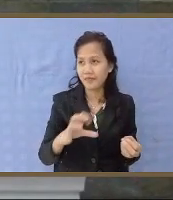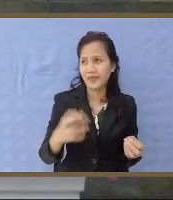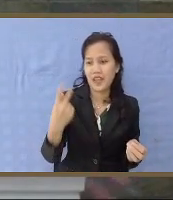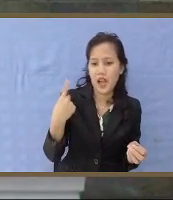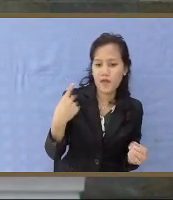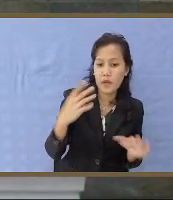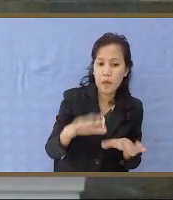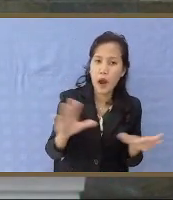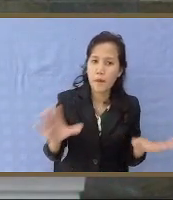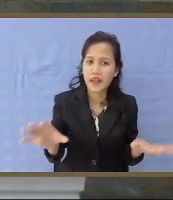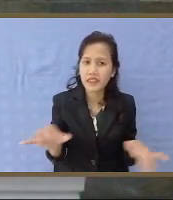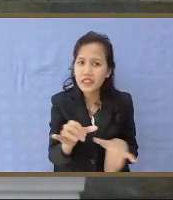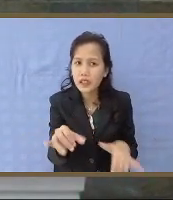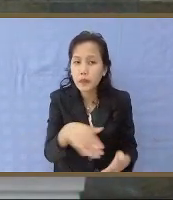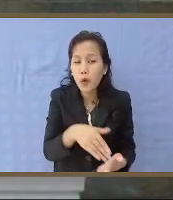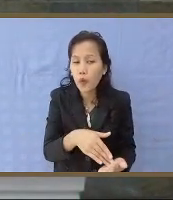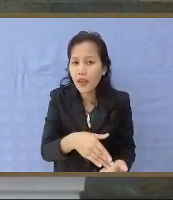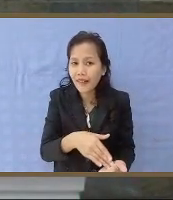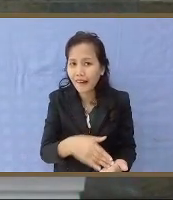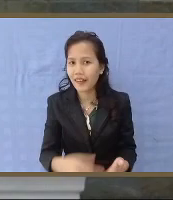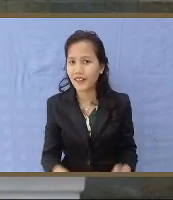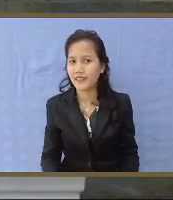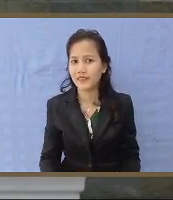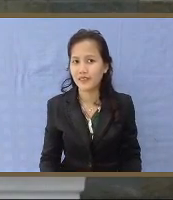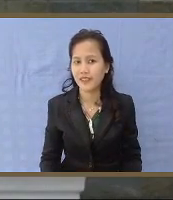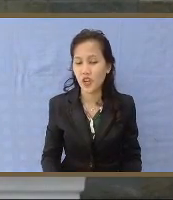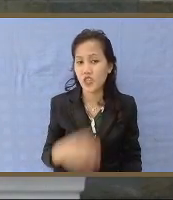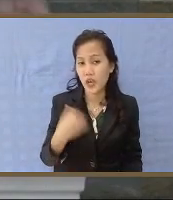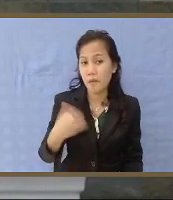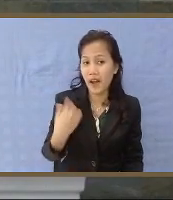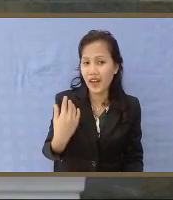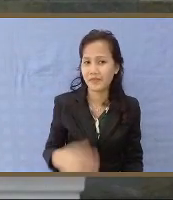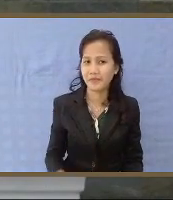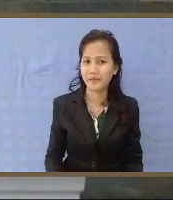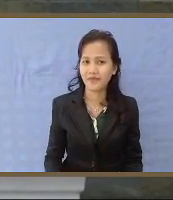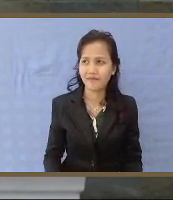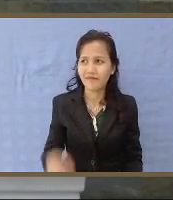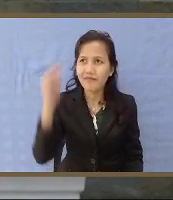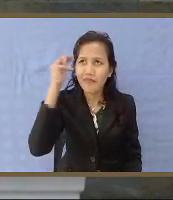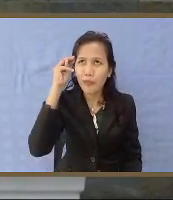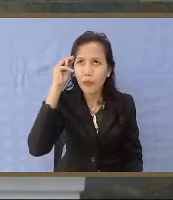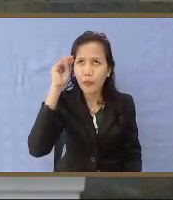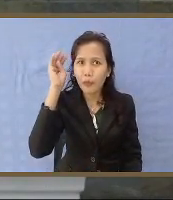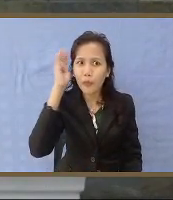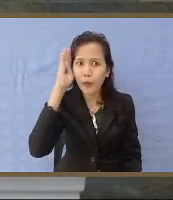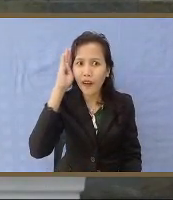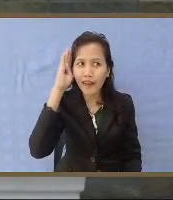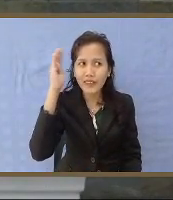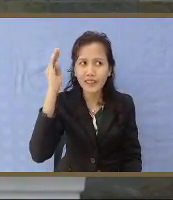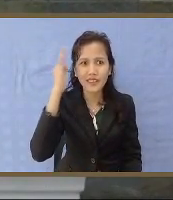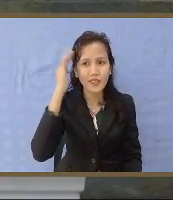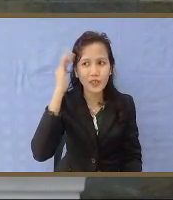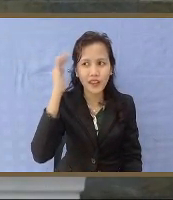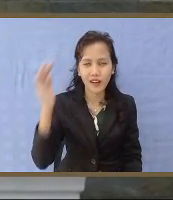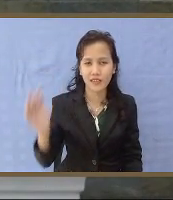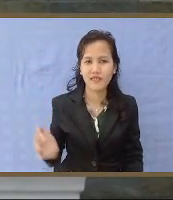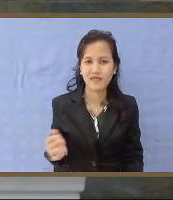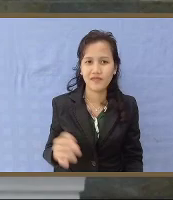mahihina kaysa magtanda. Hindi lamang mahina physically, pero utak pa nila mahina.